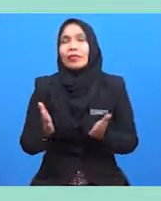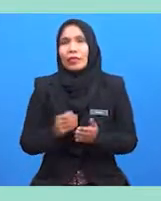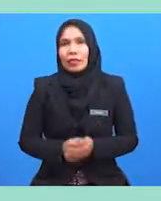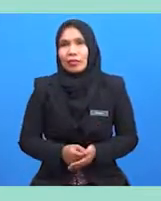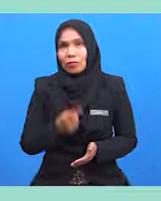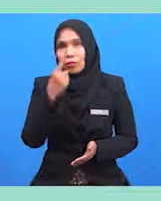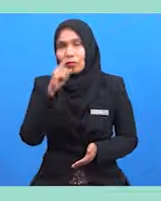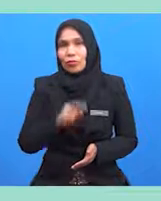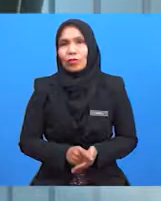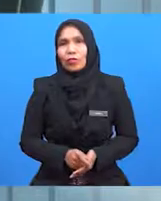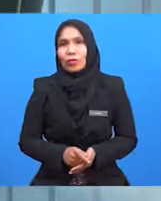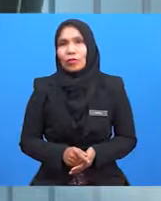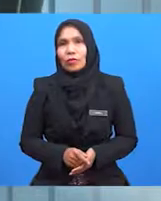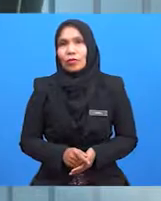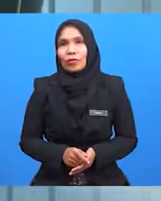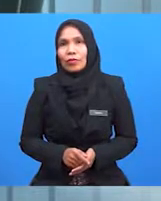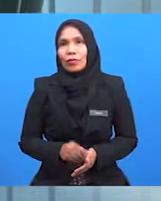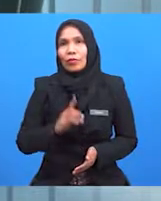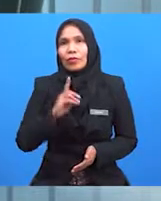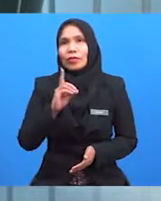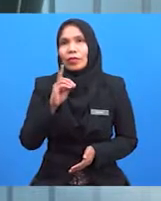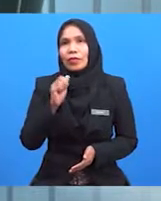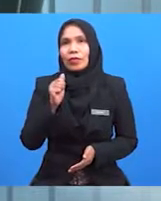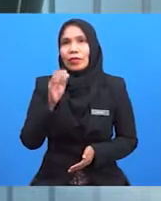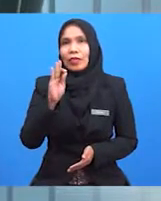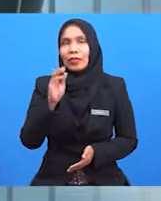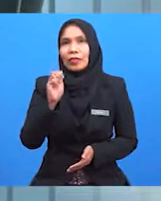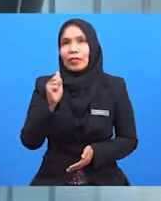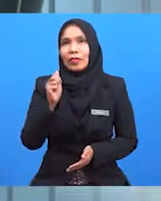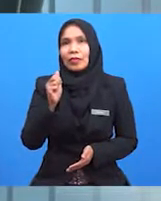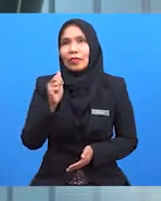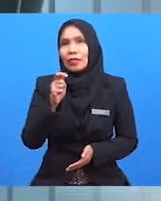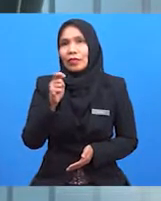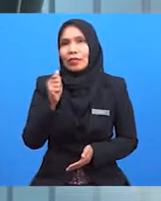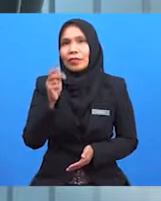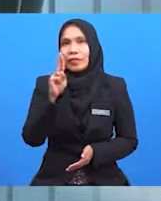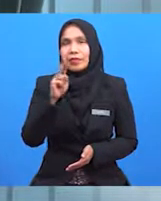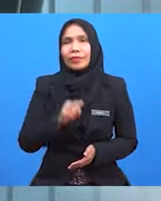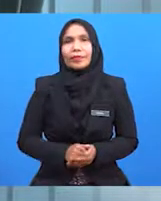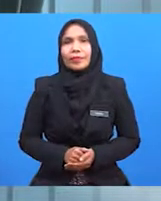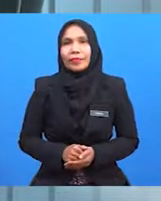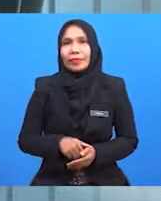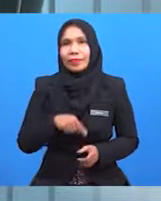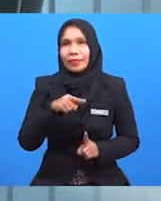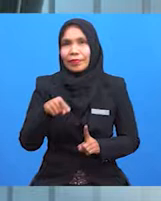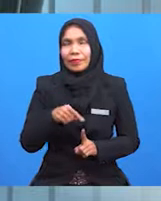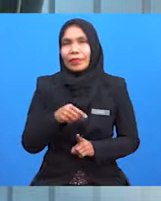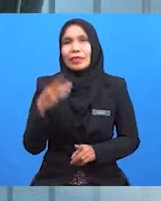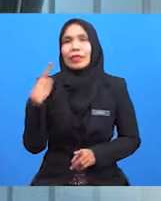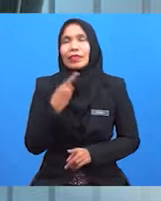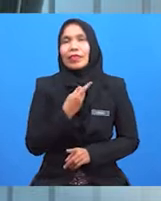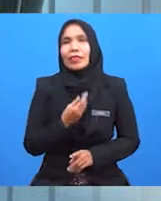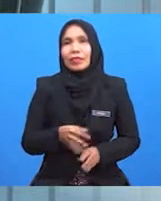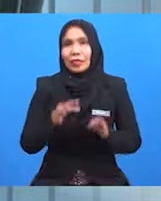kehadiran anda. Terima kasih atas kerjasama anda semua. Bila kita bercerita tentang